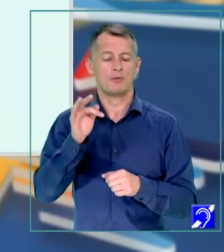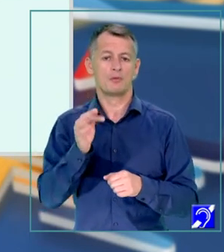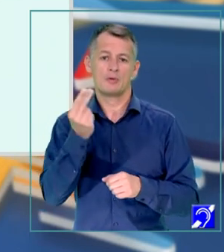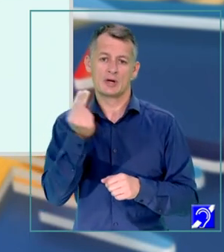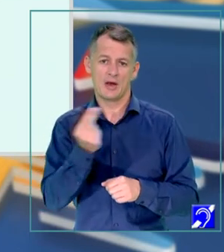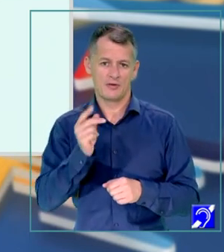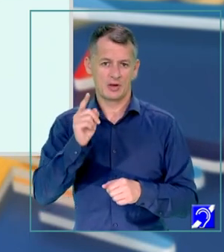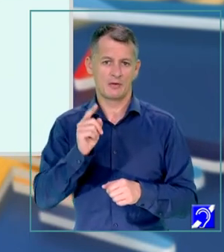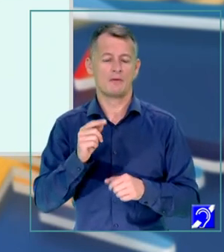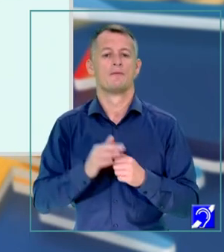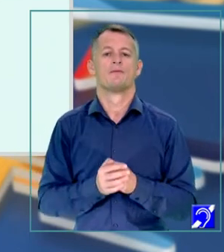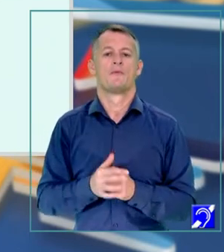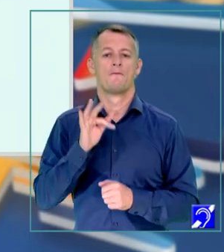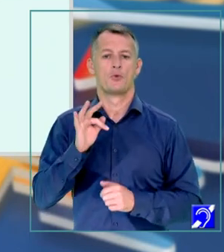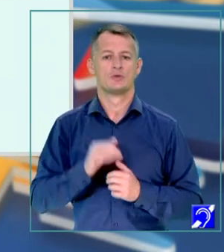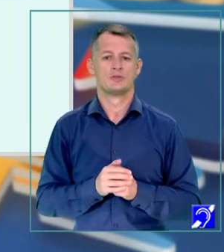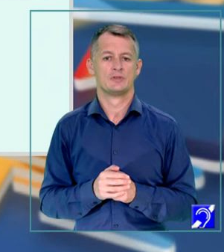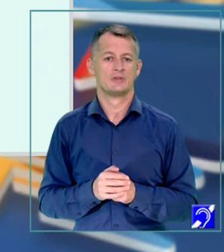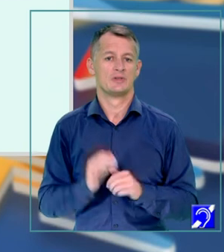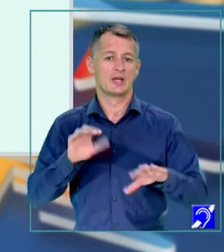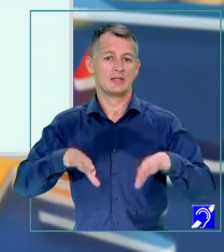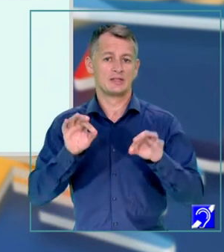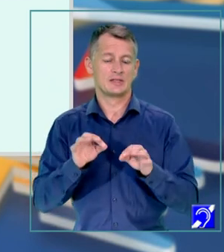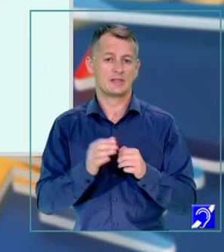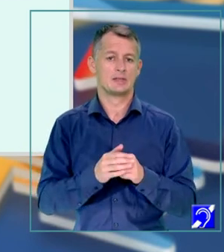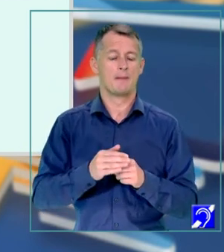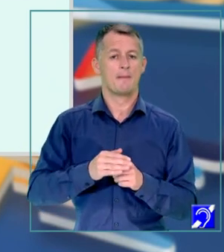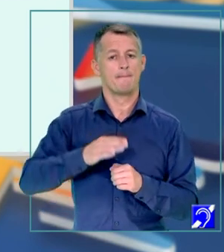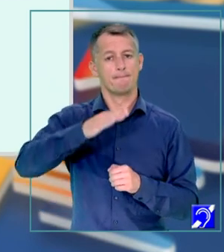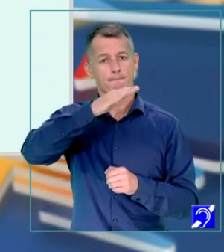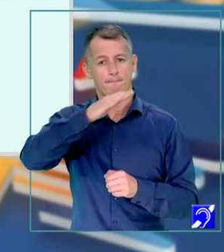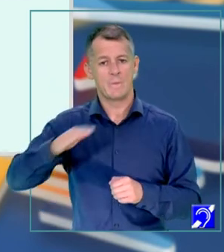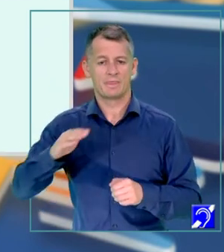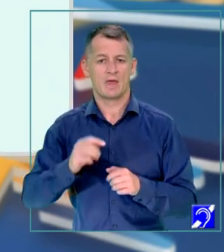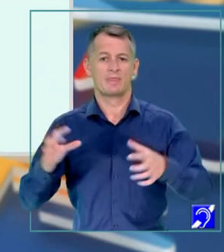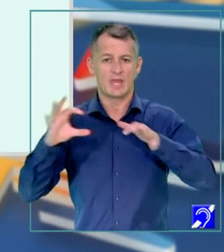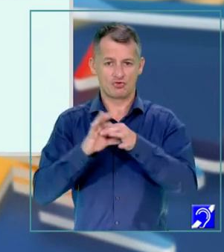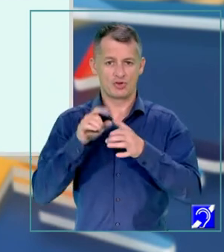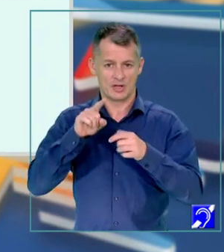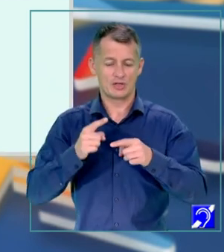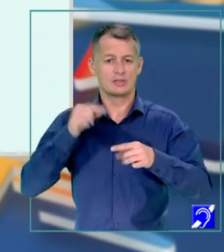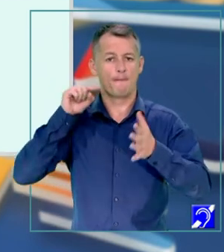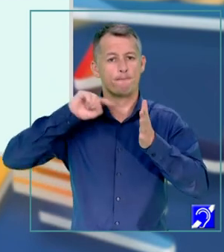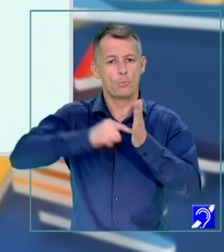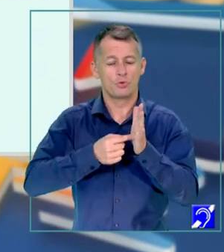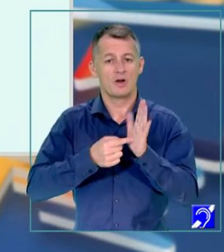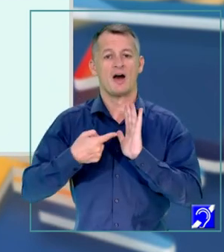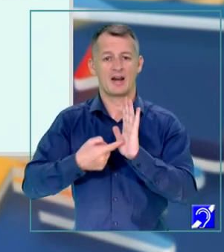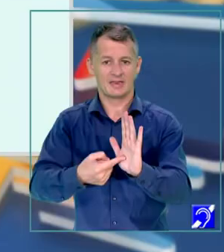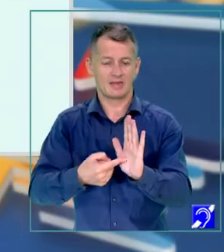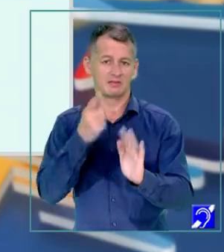se observă aici determina spun tot Angela gratis în acest punct situația este ilustrată În figura